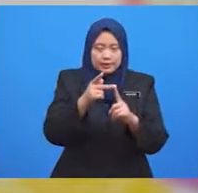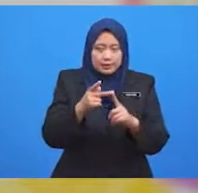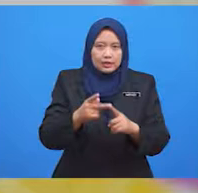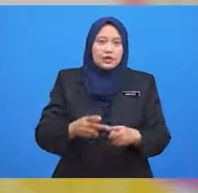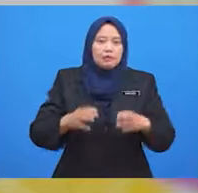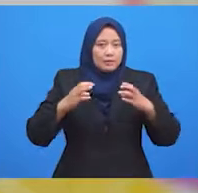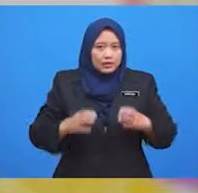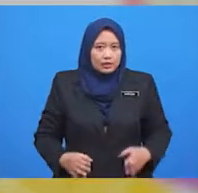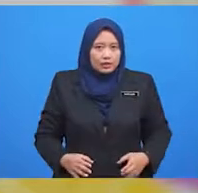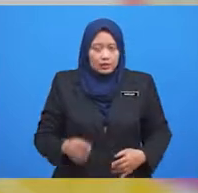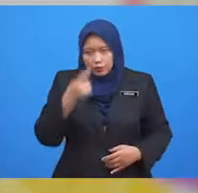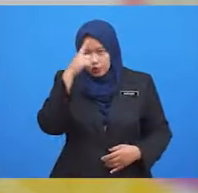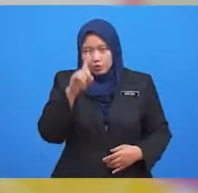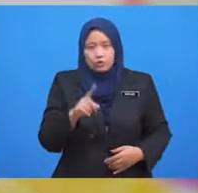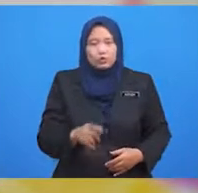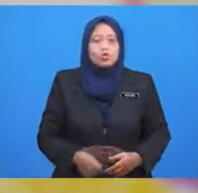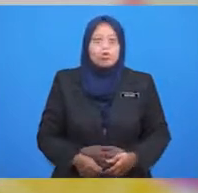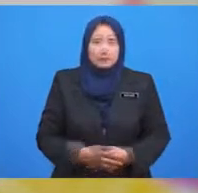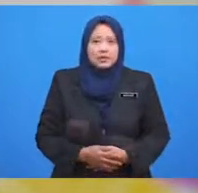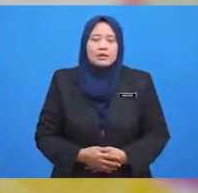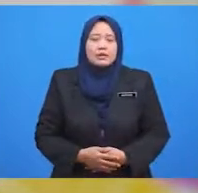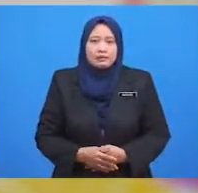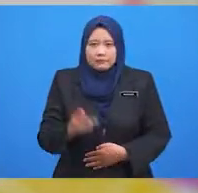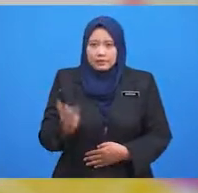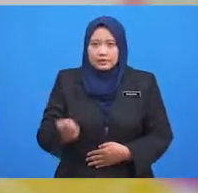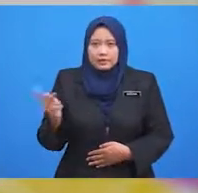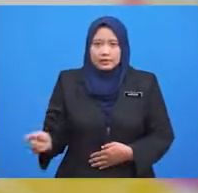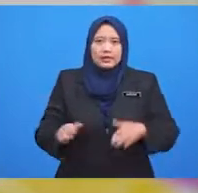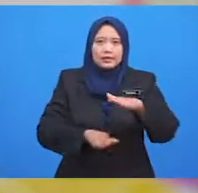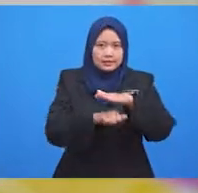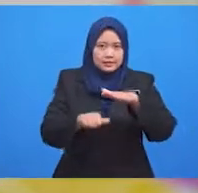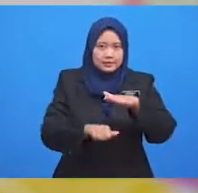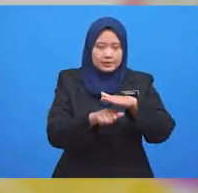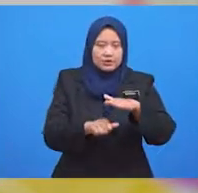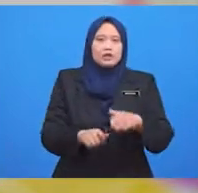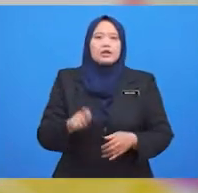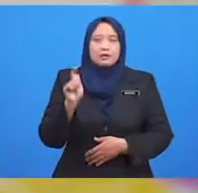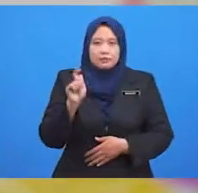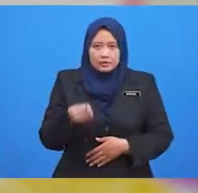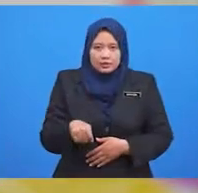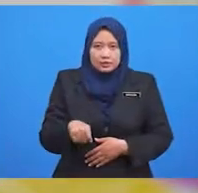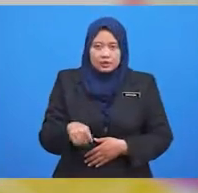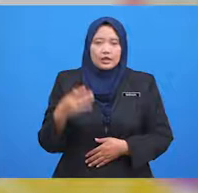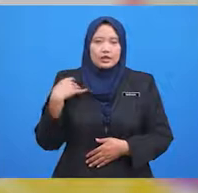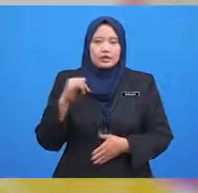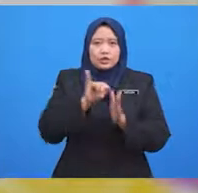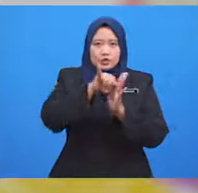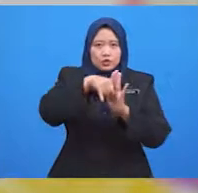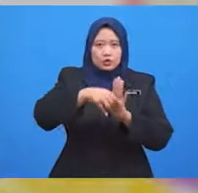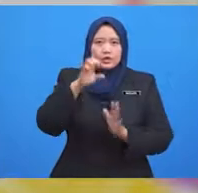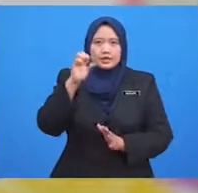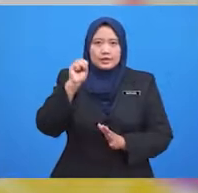dengan menggunakan arus elektrik. Perkara asas yang perlu dilaksanakan oleh juru estetik sebelum